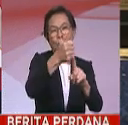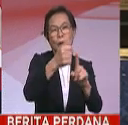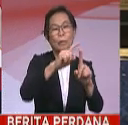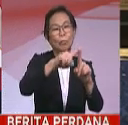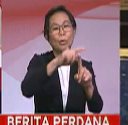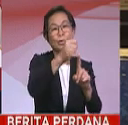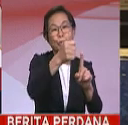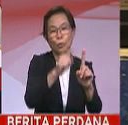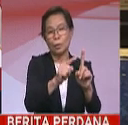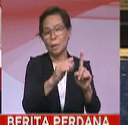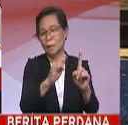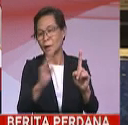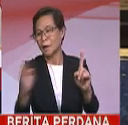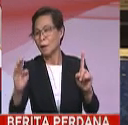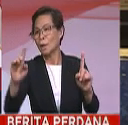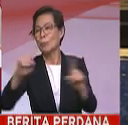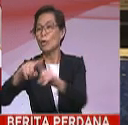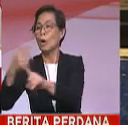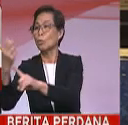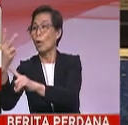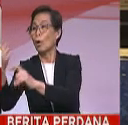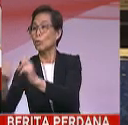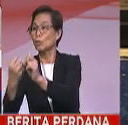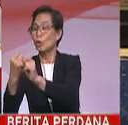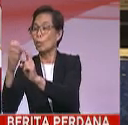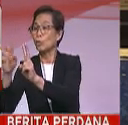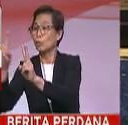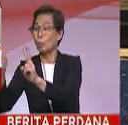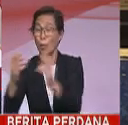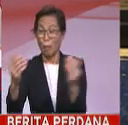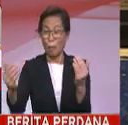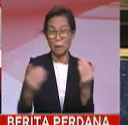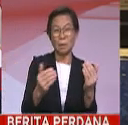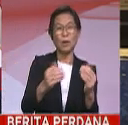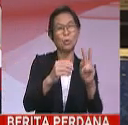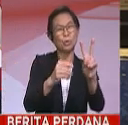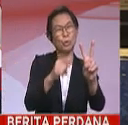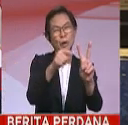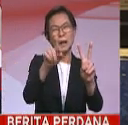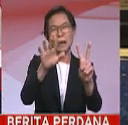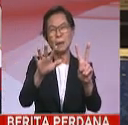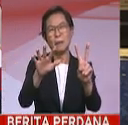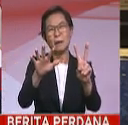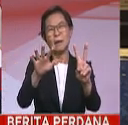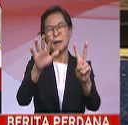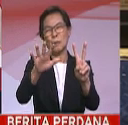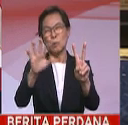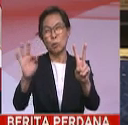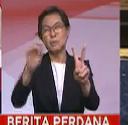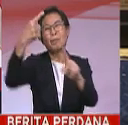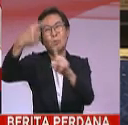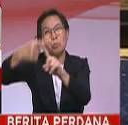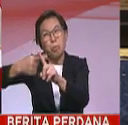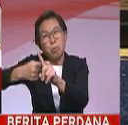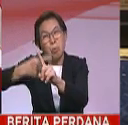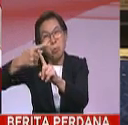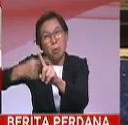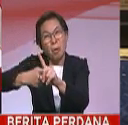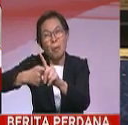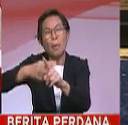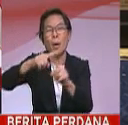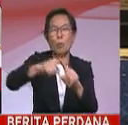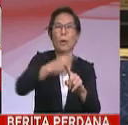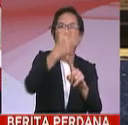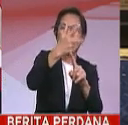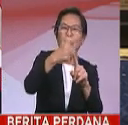hingga Disember 2020 berbanding 2 hingga 59 kes kematian sebulan bagi